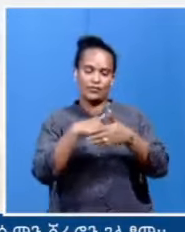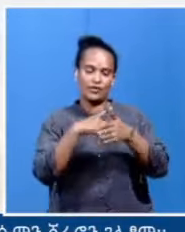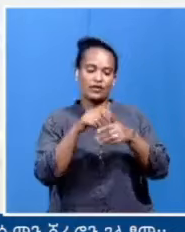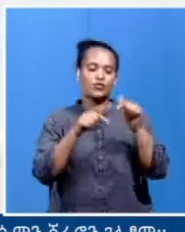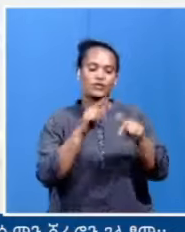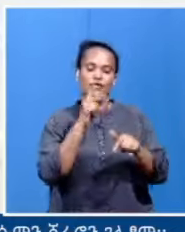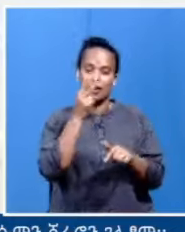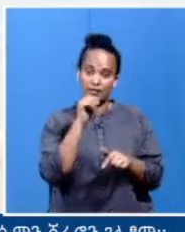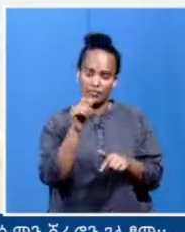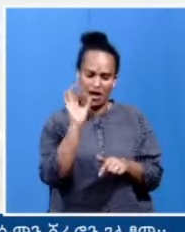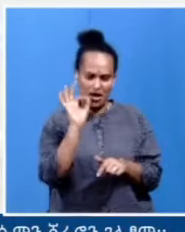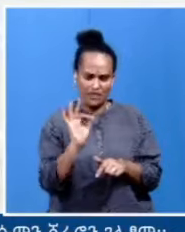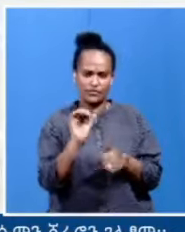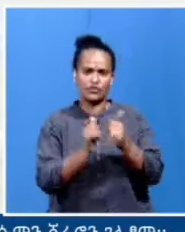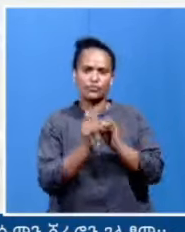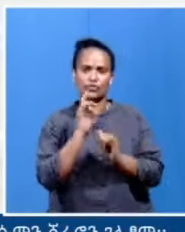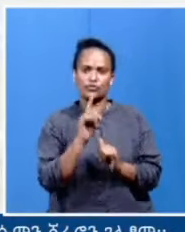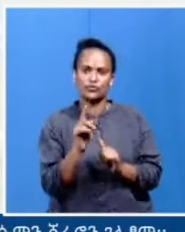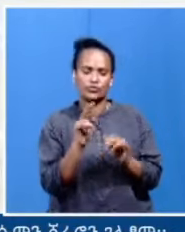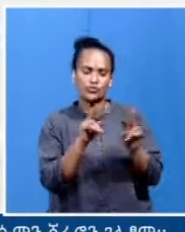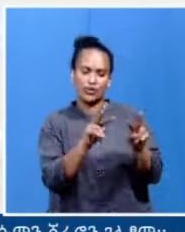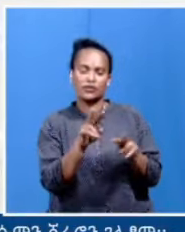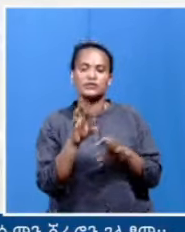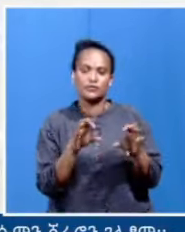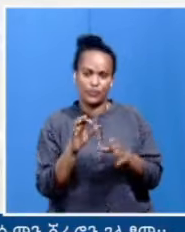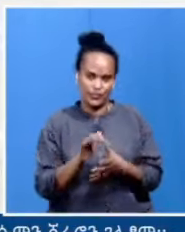ኣይረአ ዳ እምበር ግን ብጣዕሚ ሓሪፍ እዩ። ትኩረት ዝግበሮ